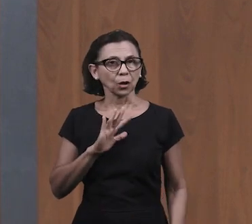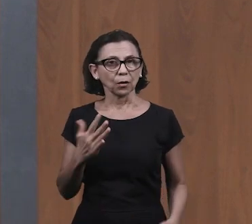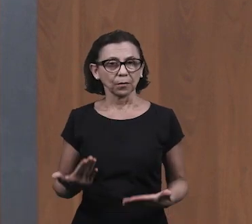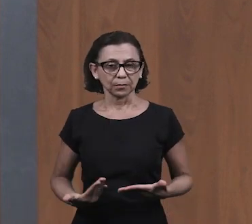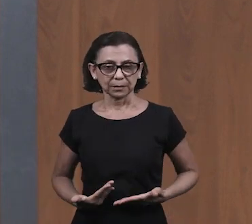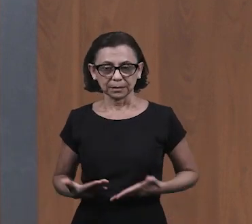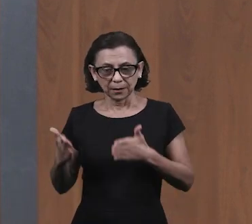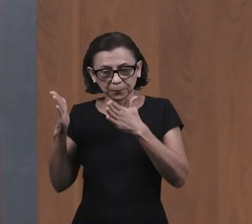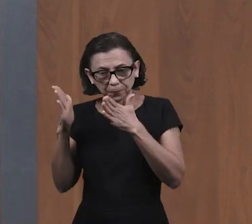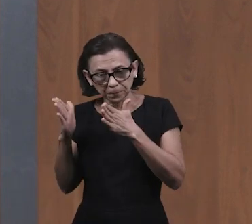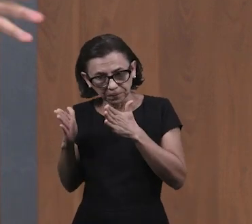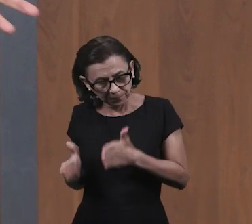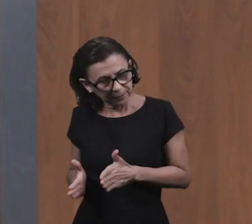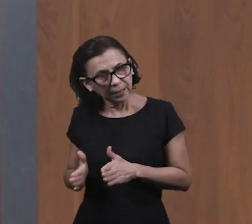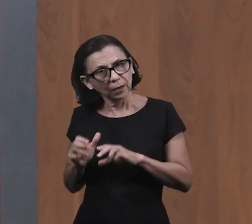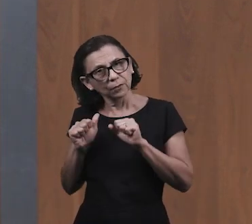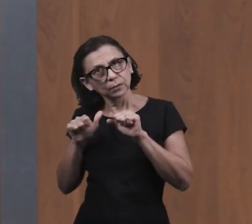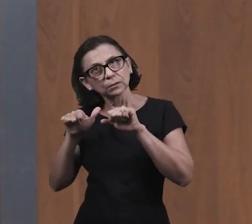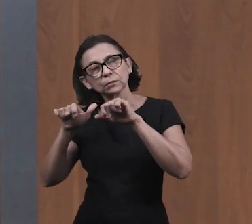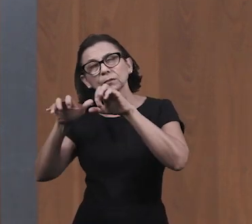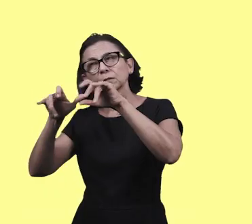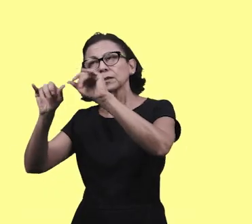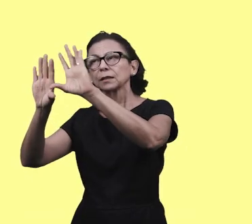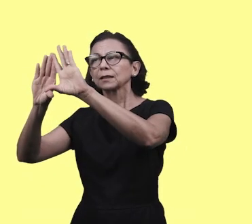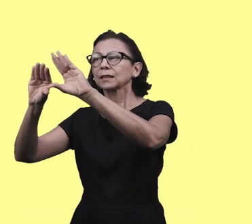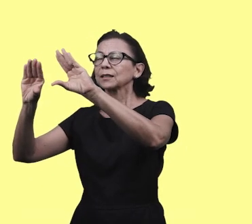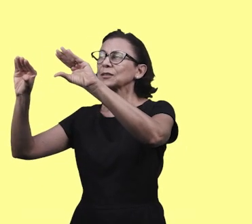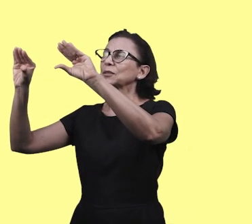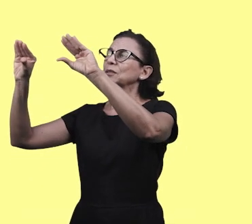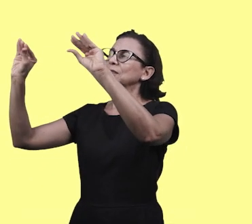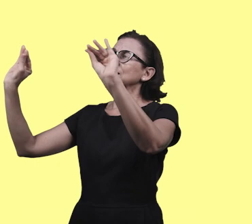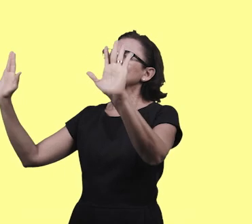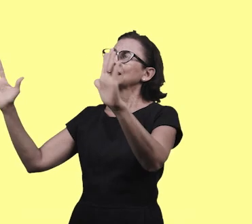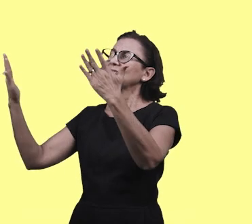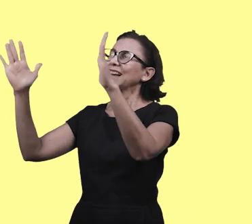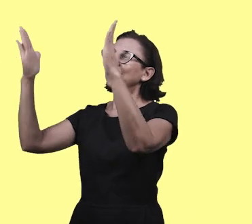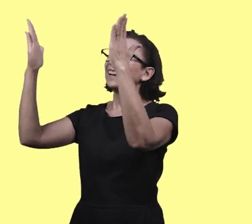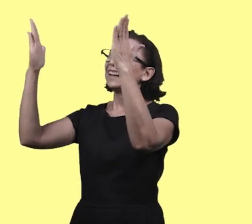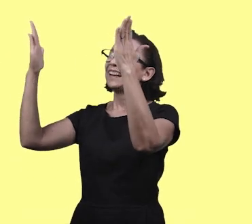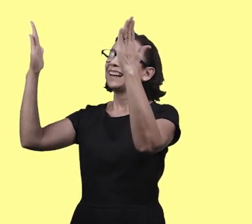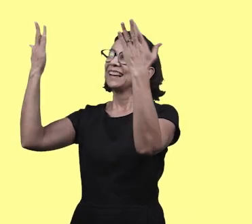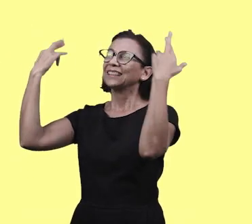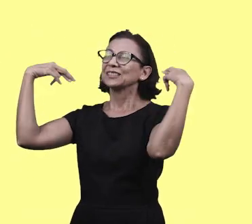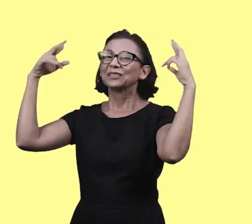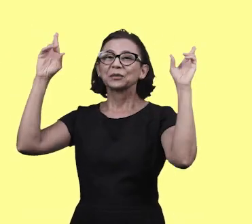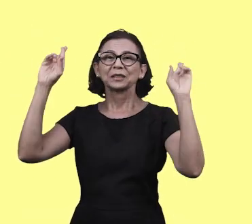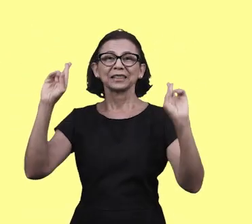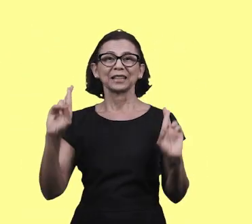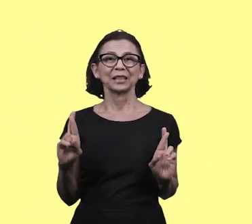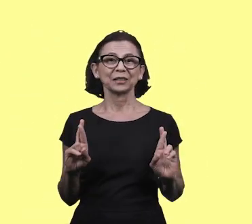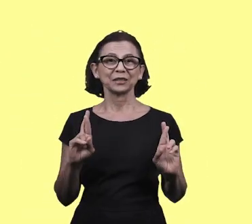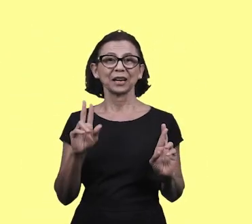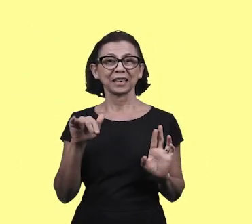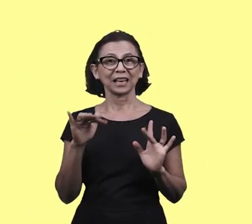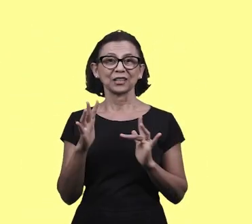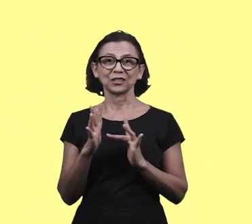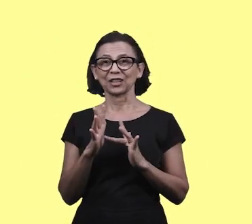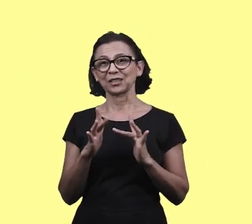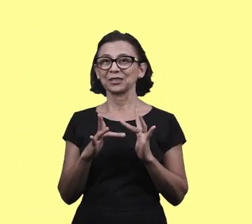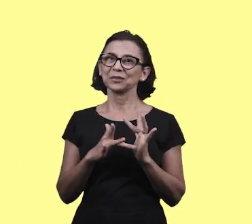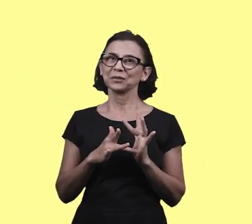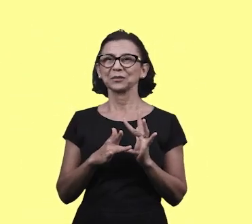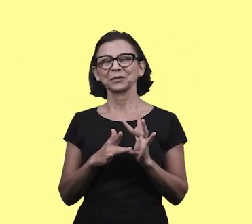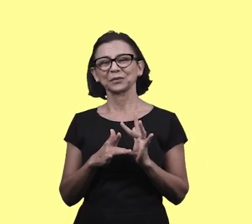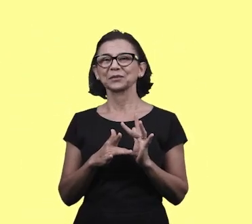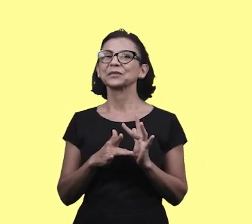seulement les serviteurs fidèles vont monter dans les nuages et fêter les noces de l'agneau.